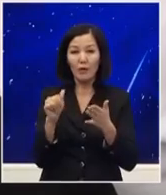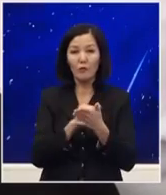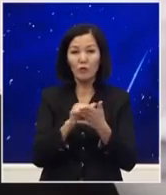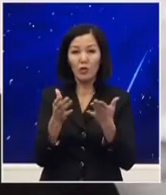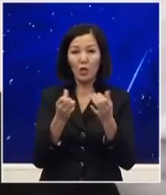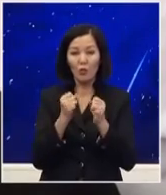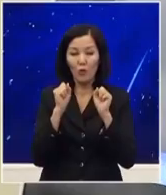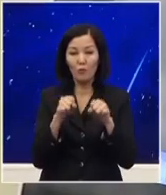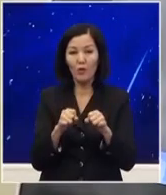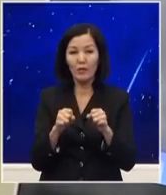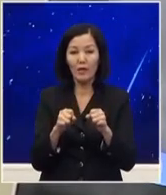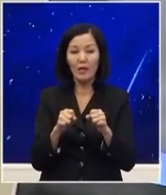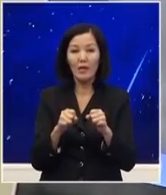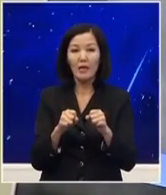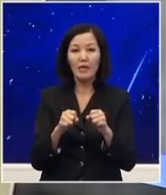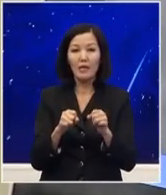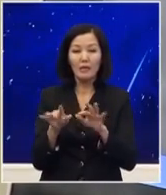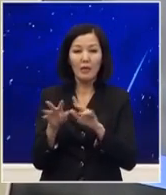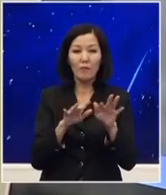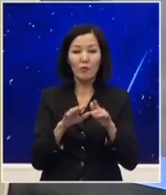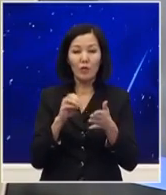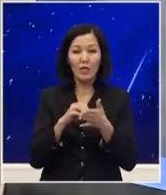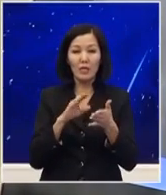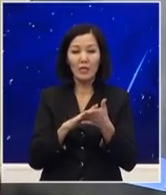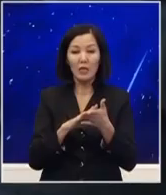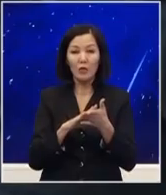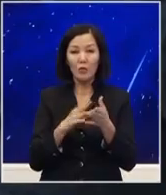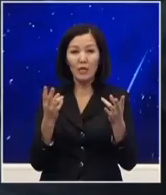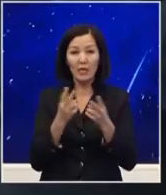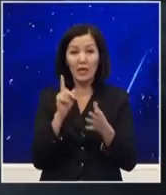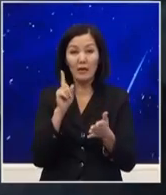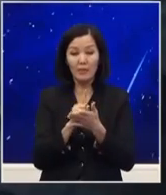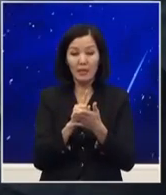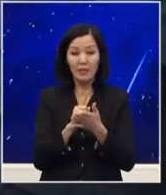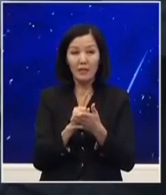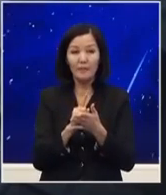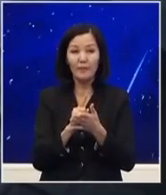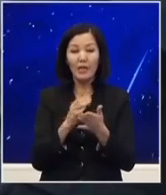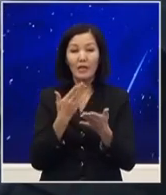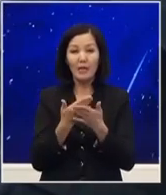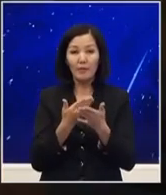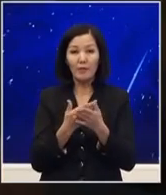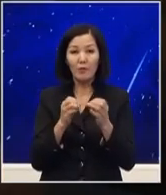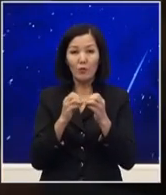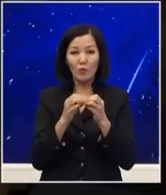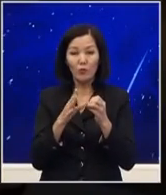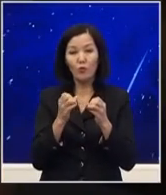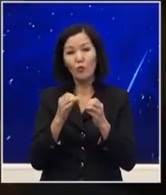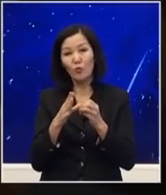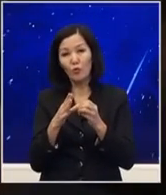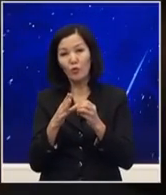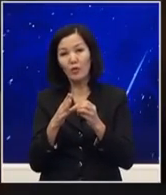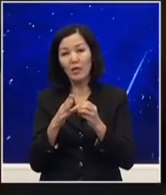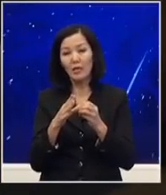рәсімдейсіз. Сол себепті мобильді азаматтар базасына тіркеу ерікті түрде жүргізілді. Айта кетерлігі, аталған базаға тіркелгендер 14-14 қызметінен